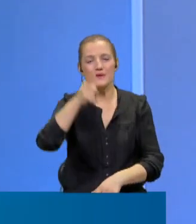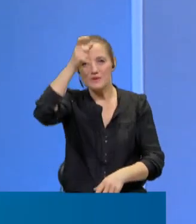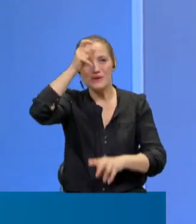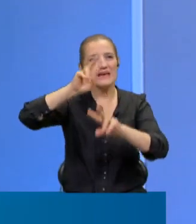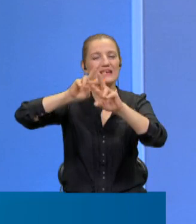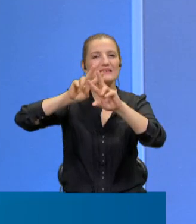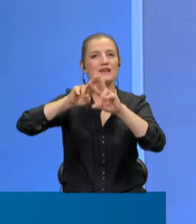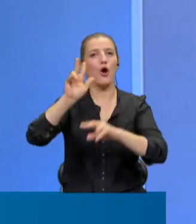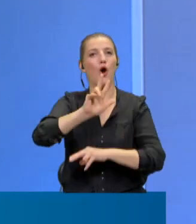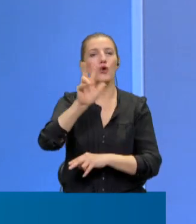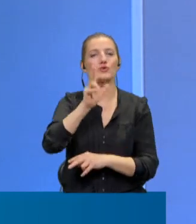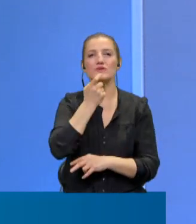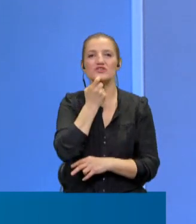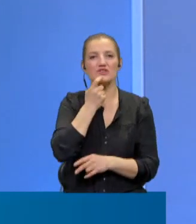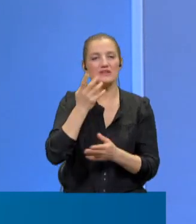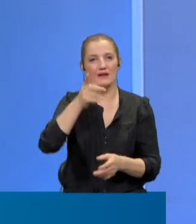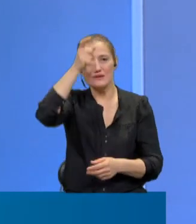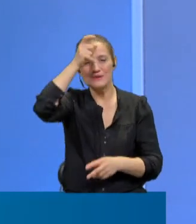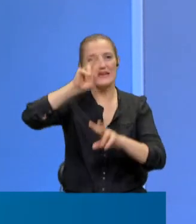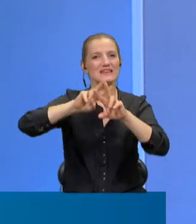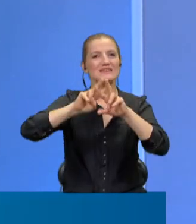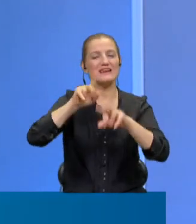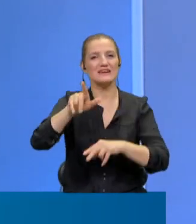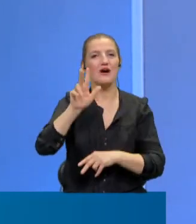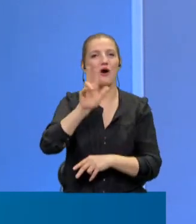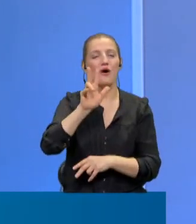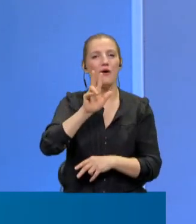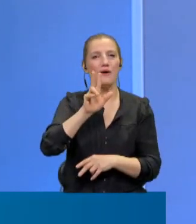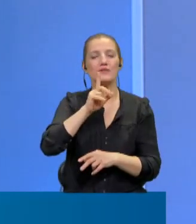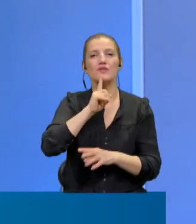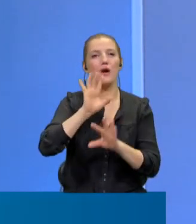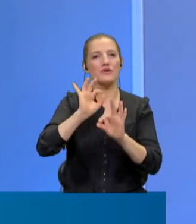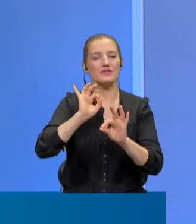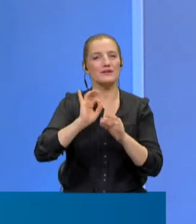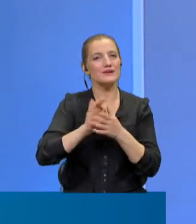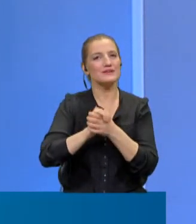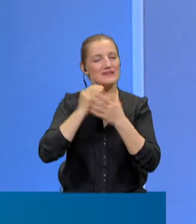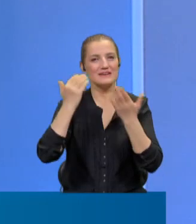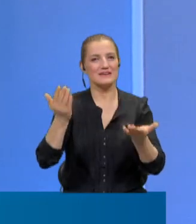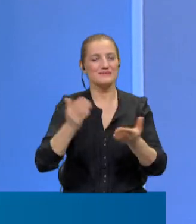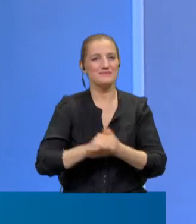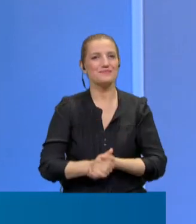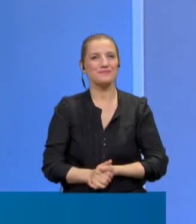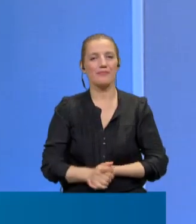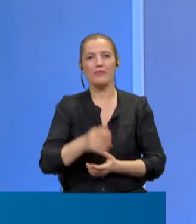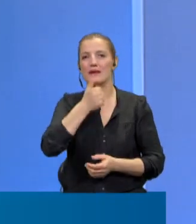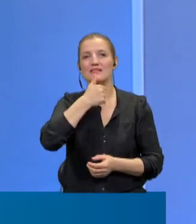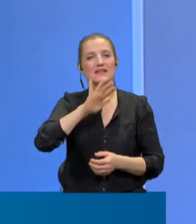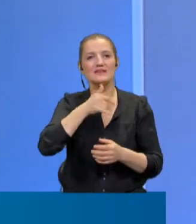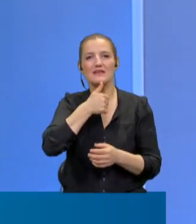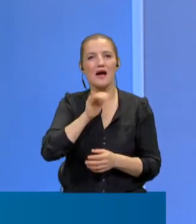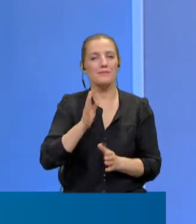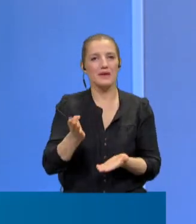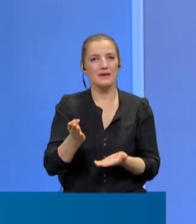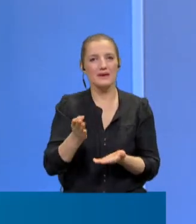Yıldızları 30 yaşında Türk yıldızlarının da o zaman Nail bey hatırlatmış doğum günlerini kutlamış olalım Deniz abi